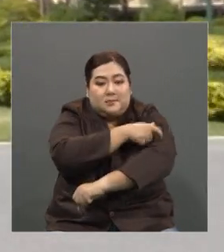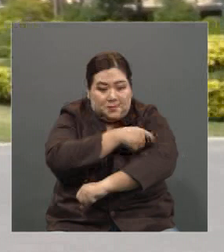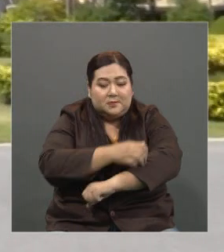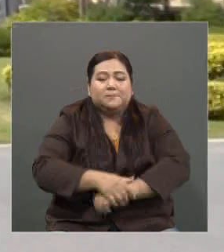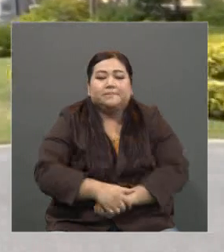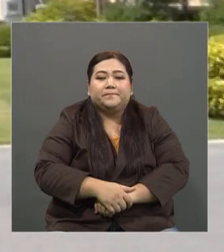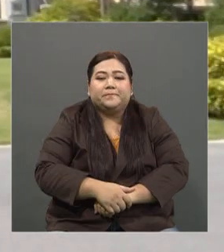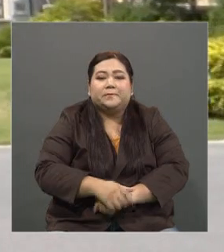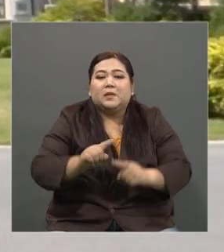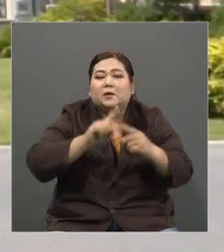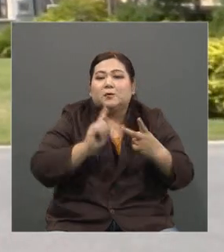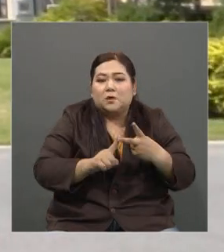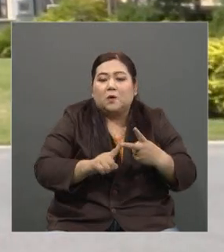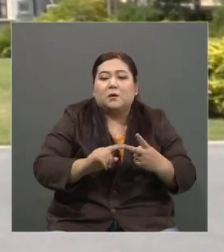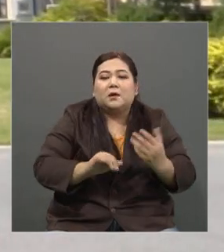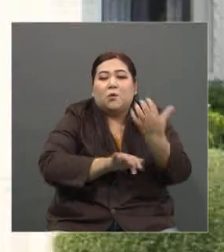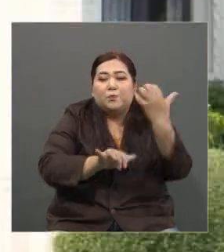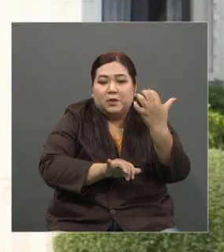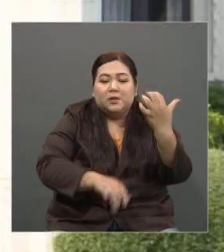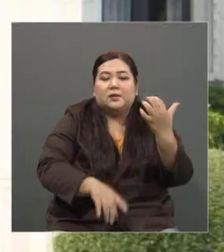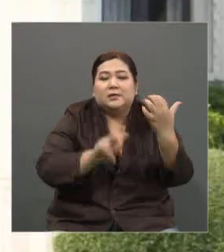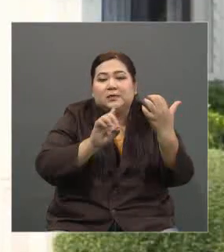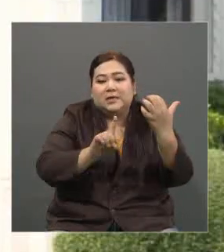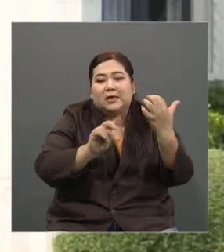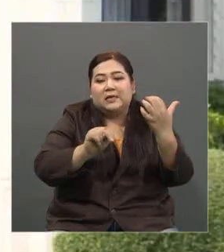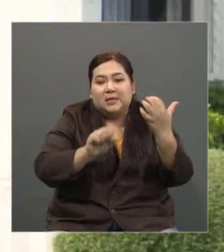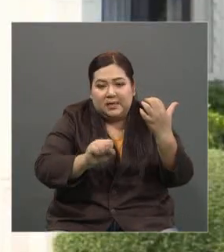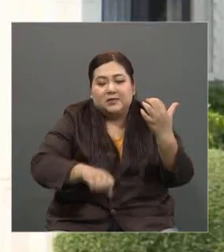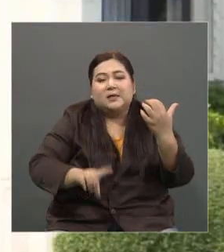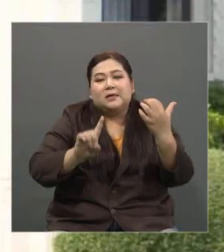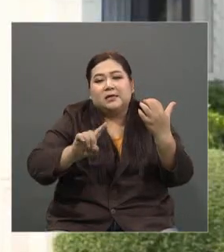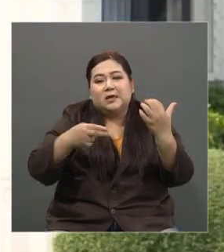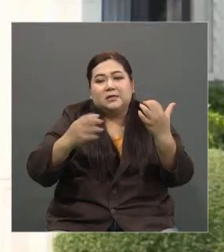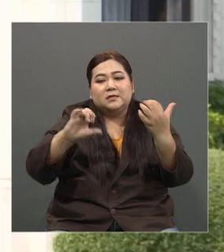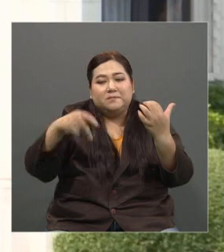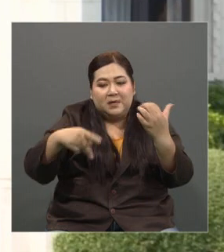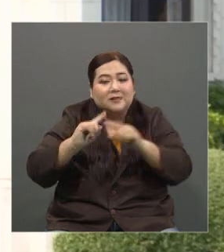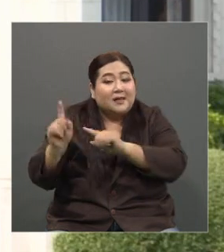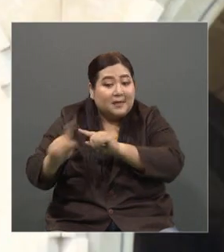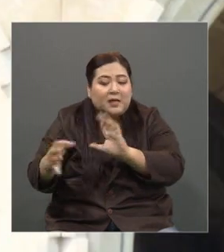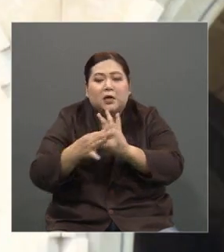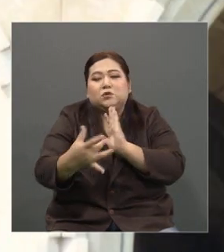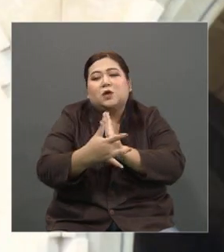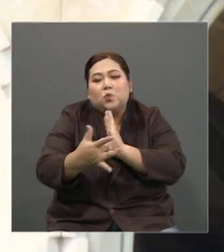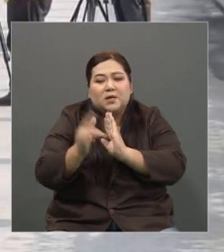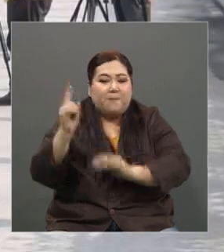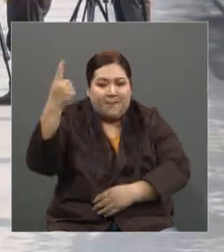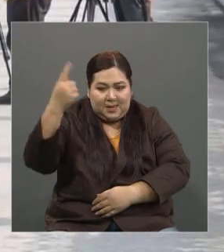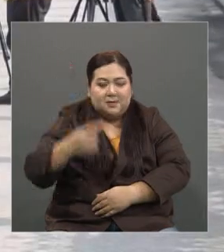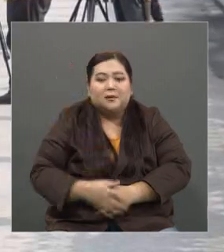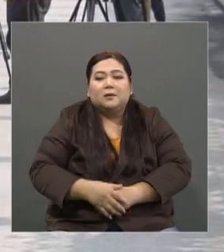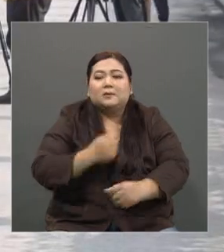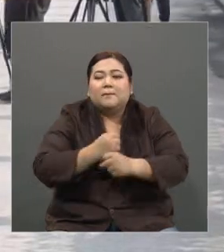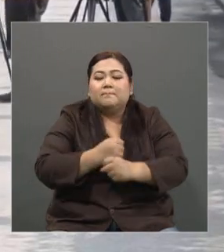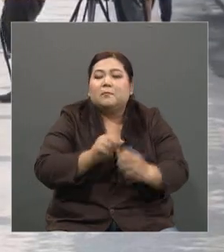IP Address แล้วก็ DNS ต่อัี้คือเป็ระบบอยู่กบเรื่องของ Technology Digitalรวมถึงการพัฒนา